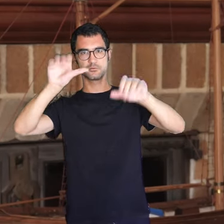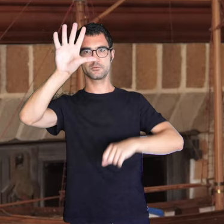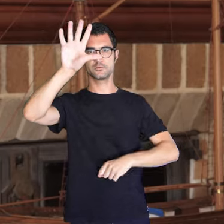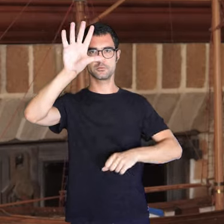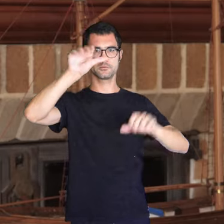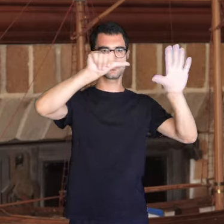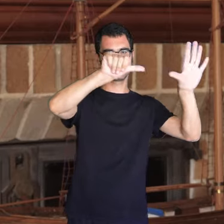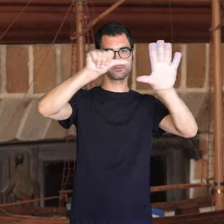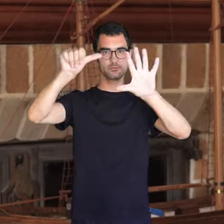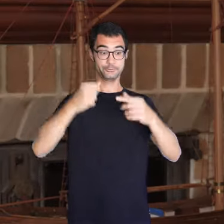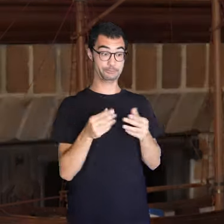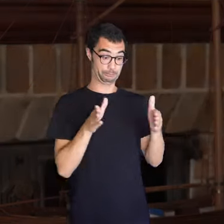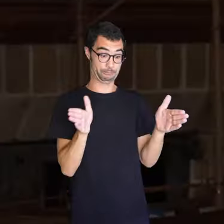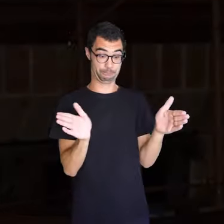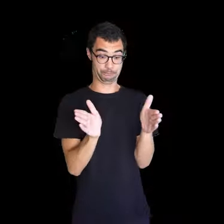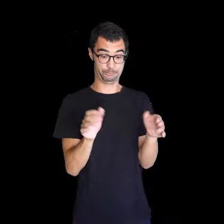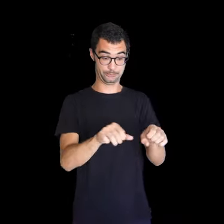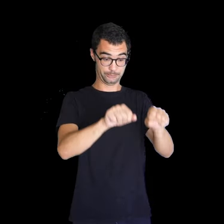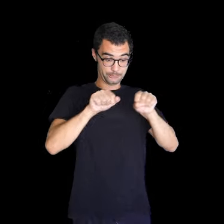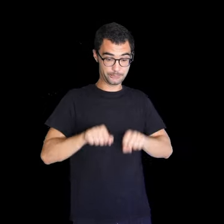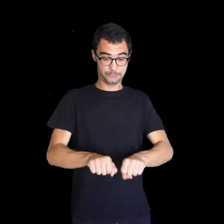65-66, que era un botet.